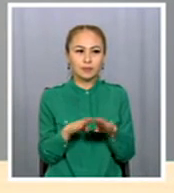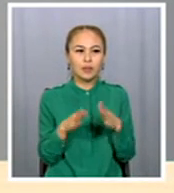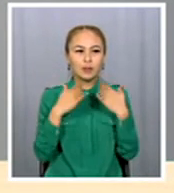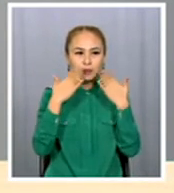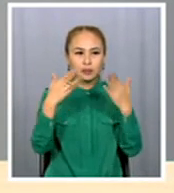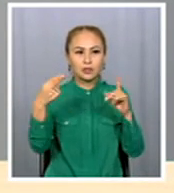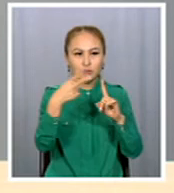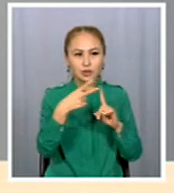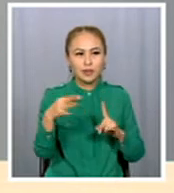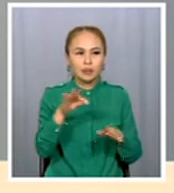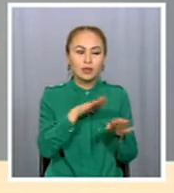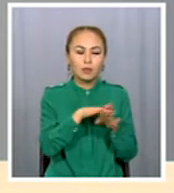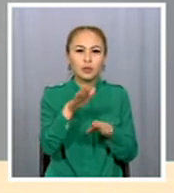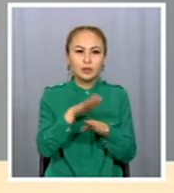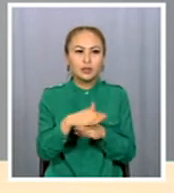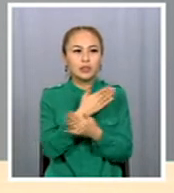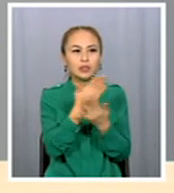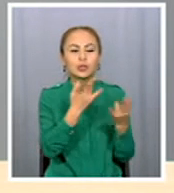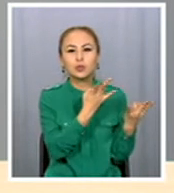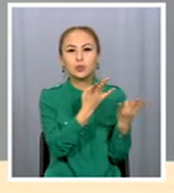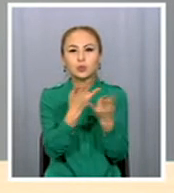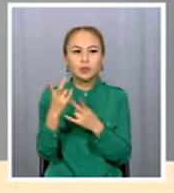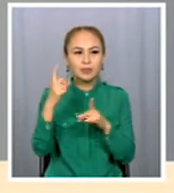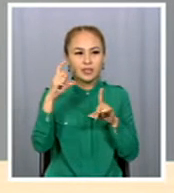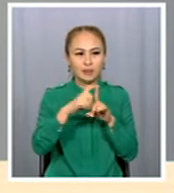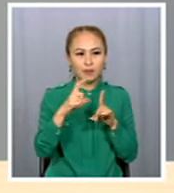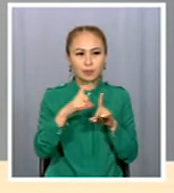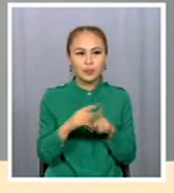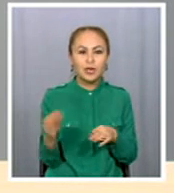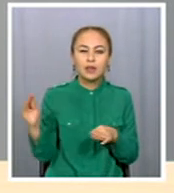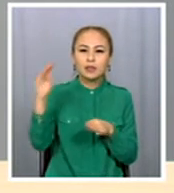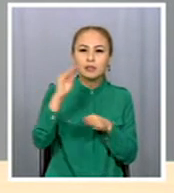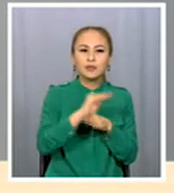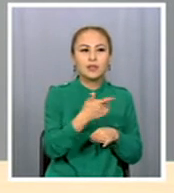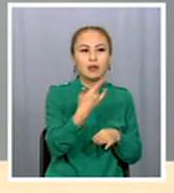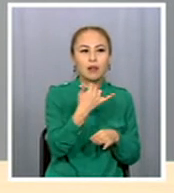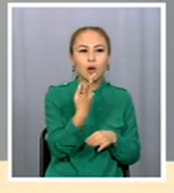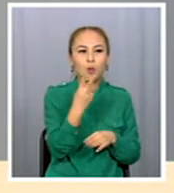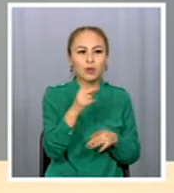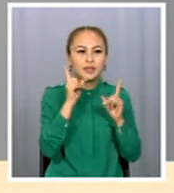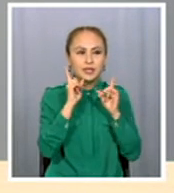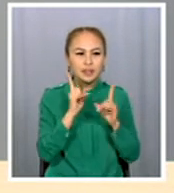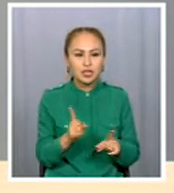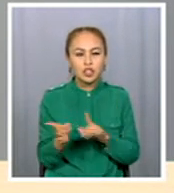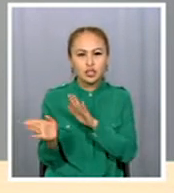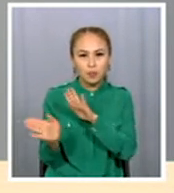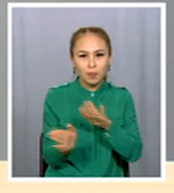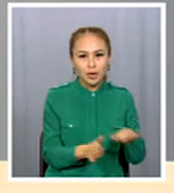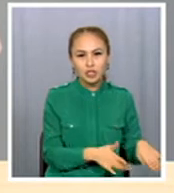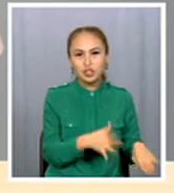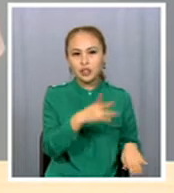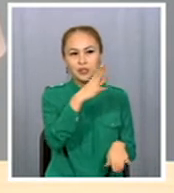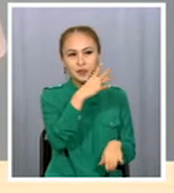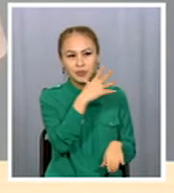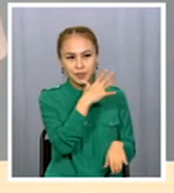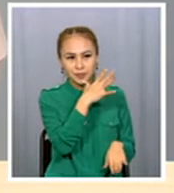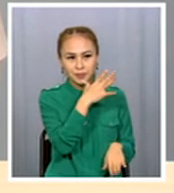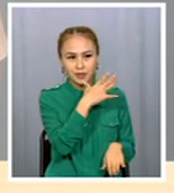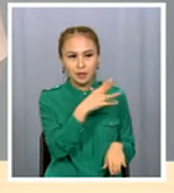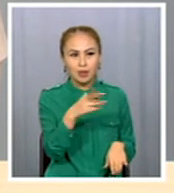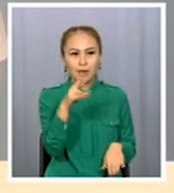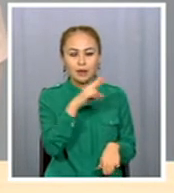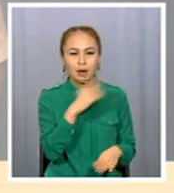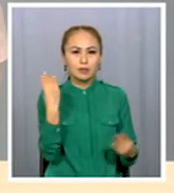прочитайте предложения и дополните их нужным словом. Назовите глаголы настоящего, прошедшего